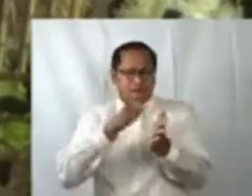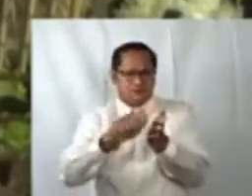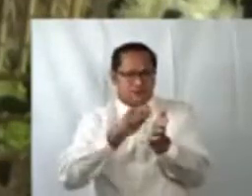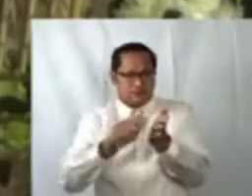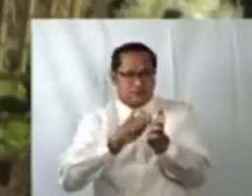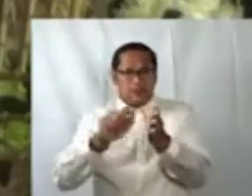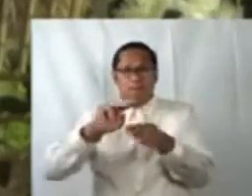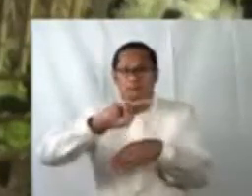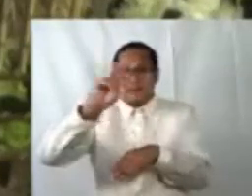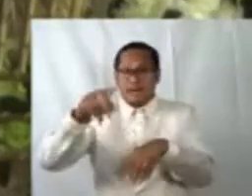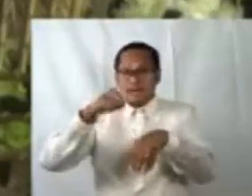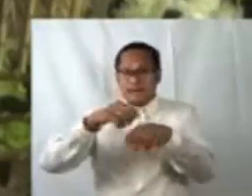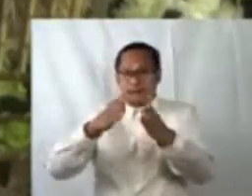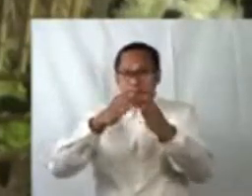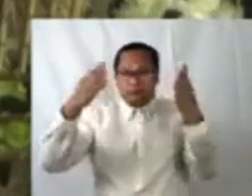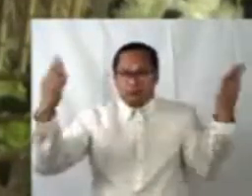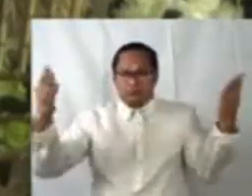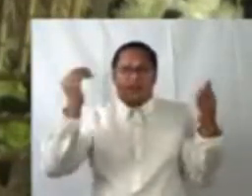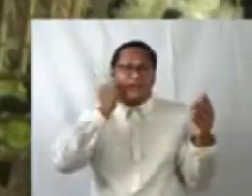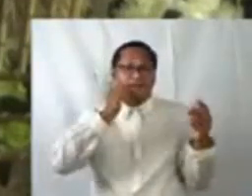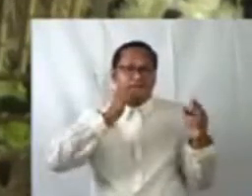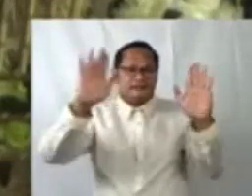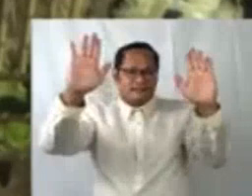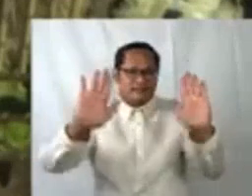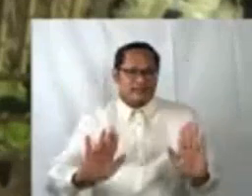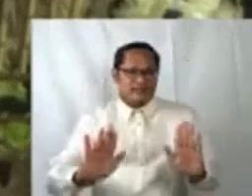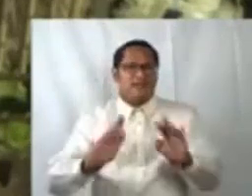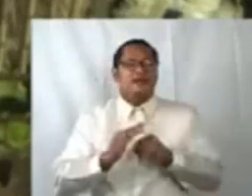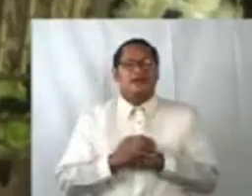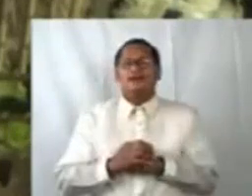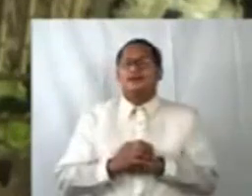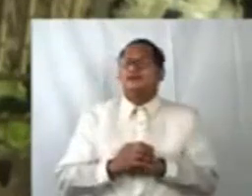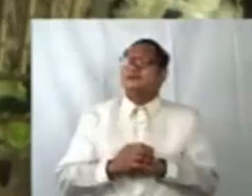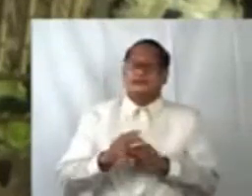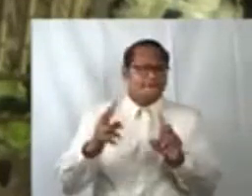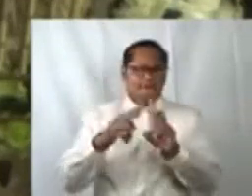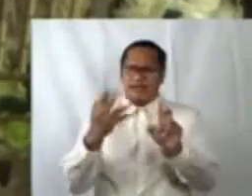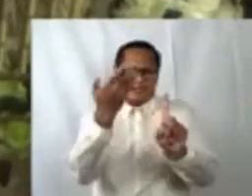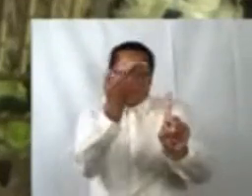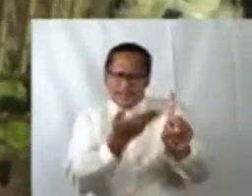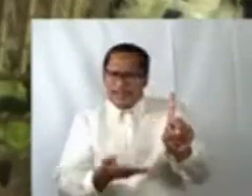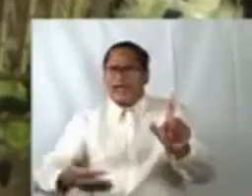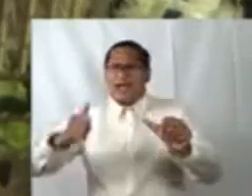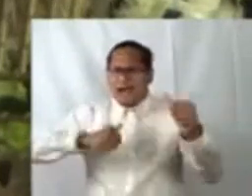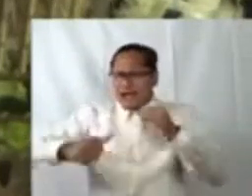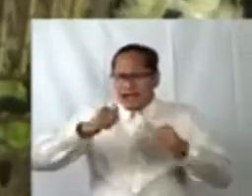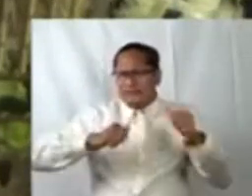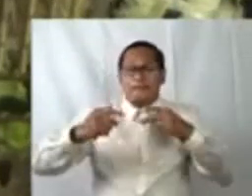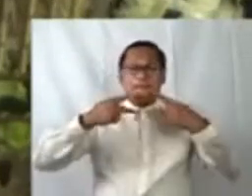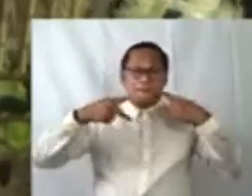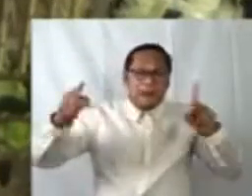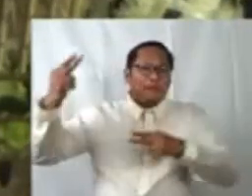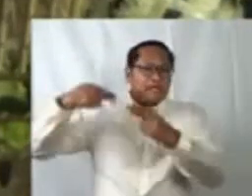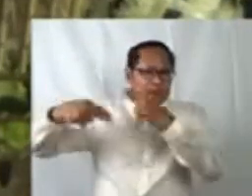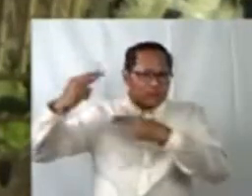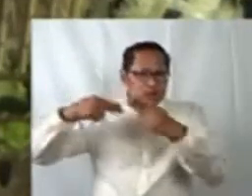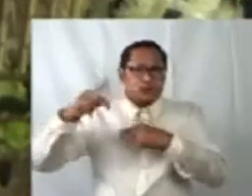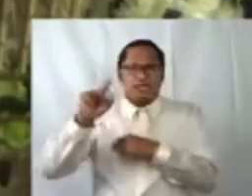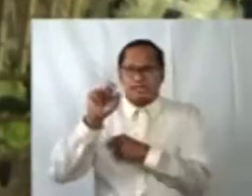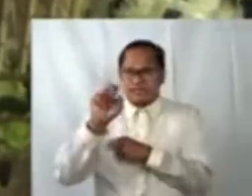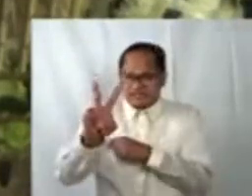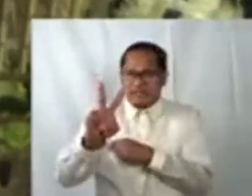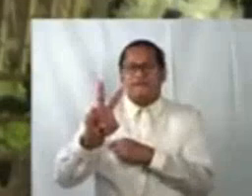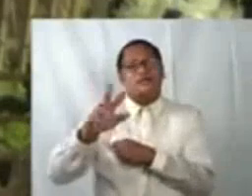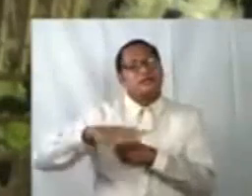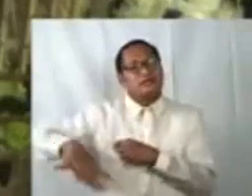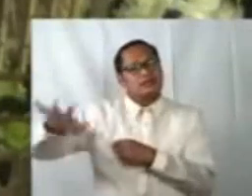sa The Manila Times tuwing Sabado. Siya ang isa sa pinaka-aktibong public historian sa telebisyon sa